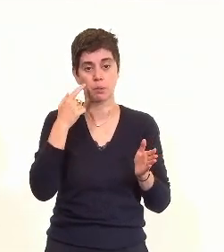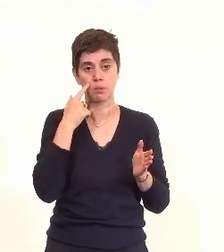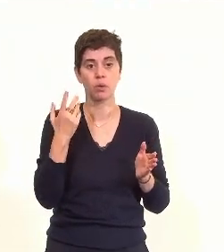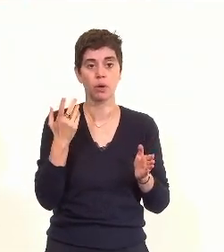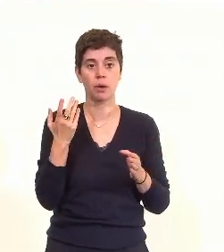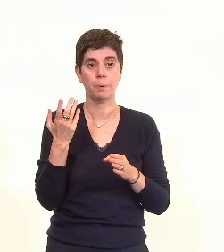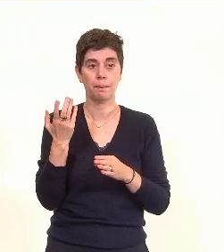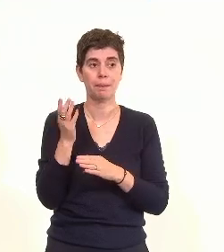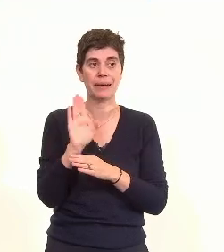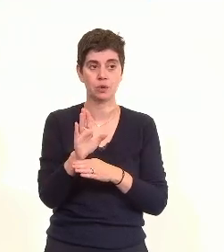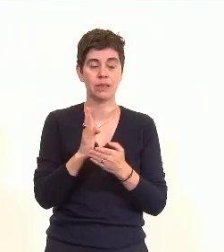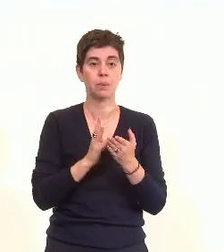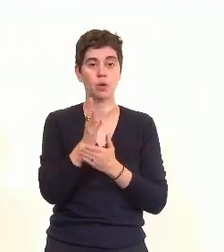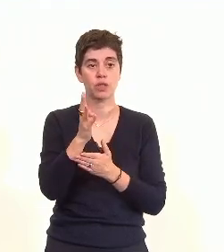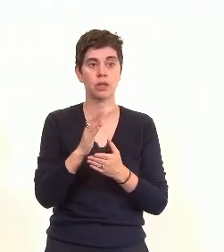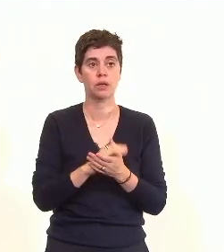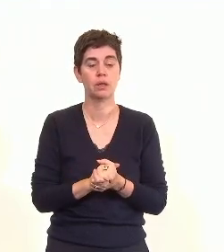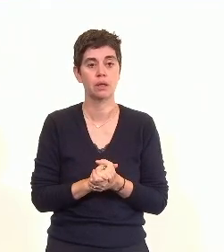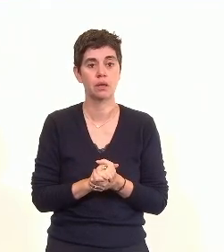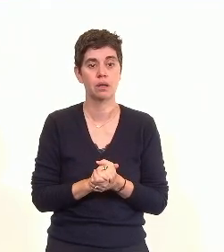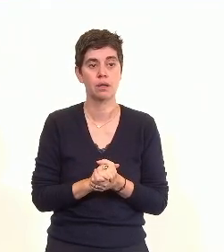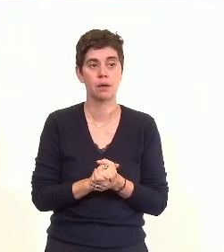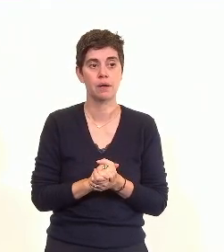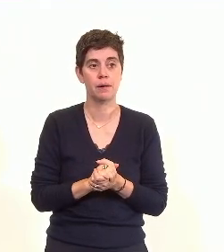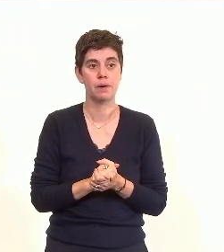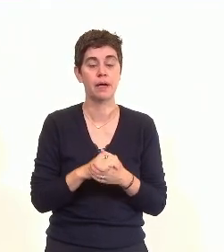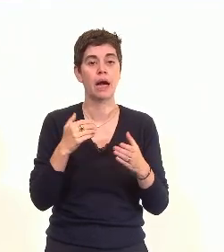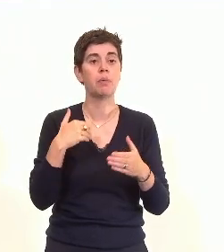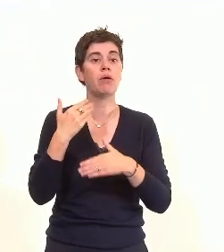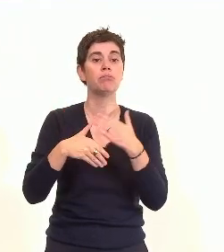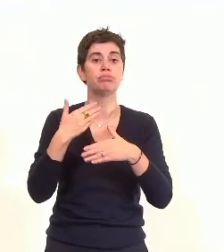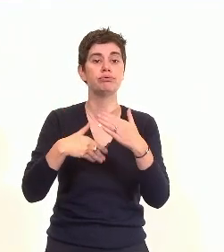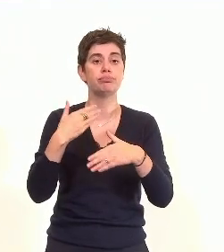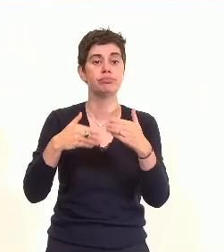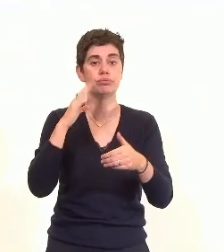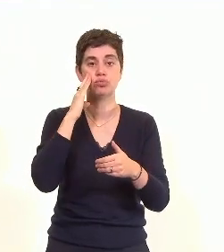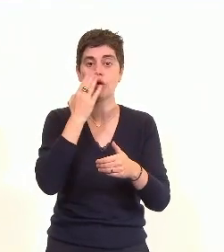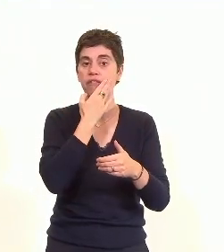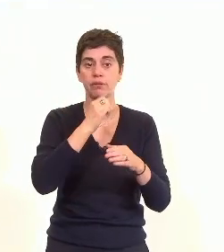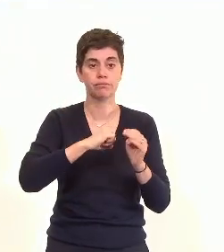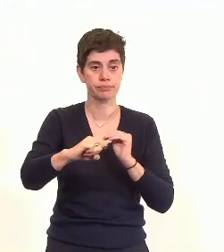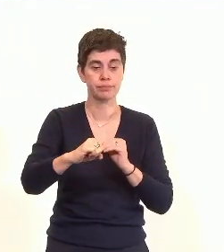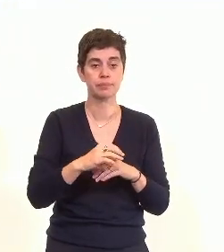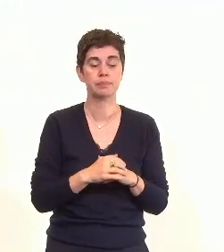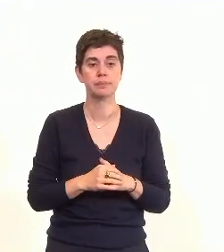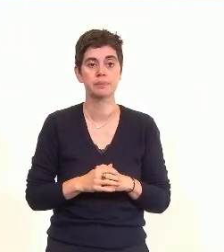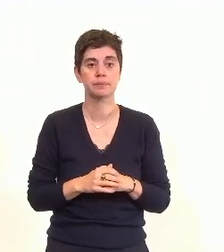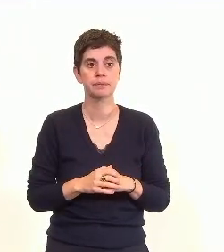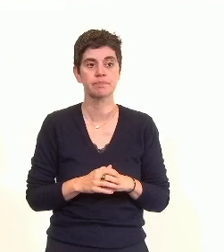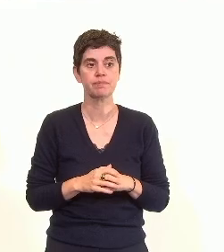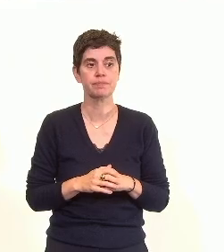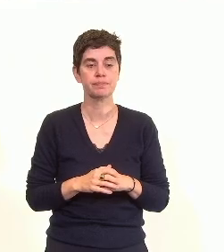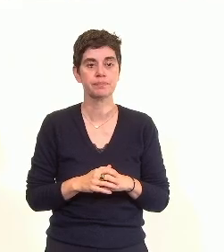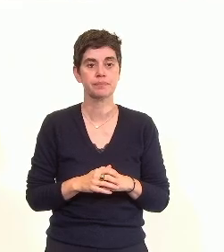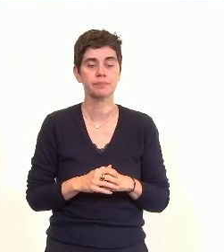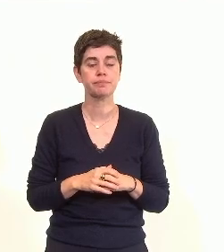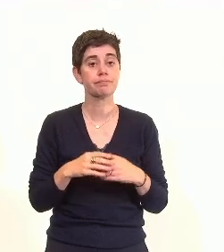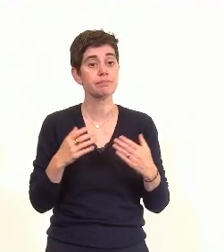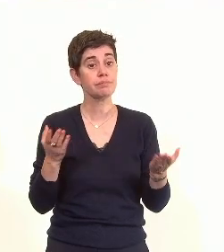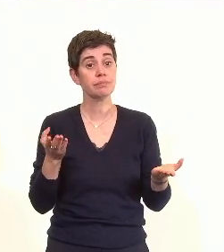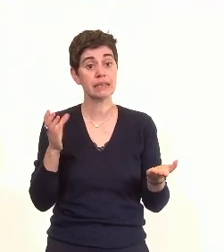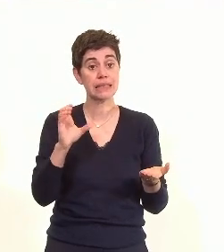pour présenter le projet. Et elle se mettra au travail Mais après dans la foulée à partir de janvier 25. Ouais. Quelques mots peut-être de réaction, Cyril, sur ces 2